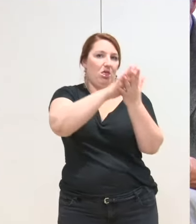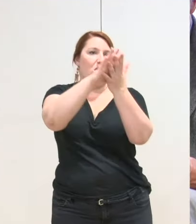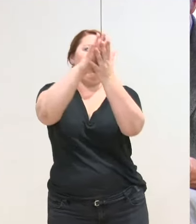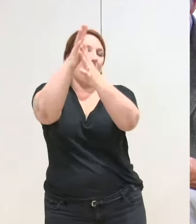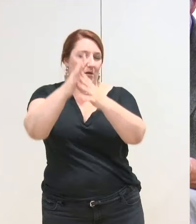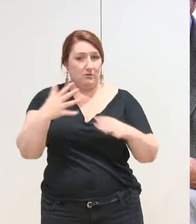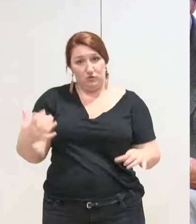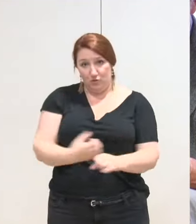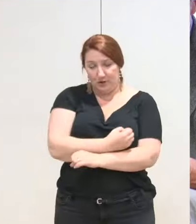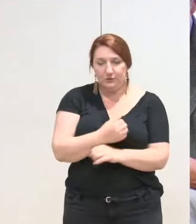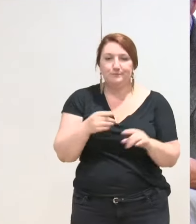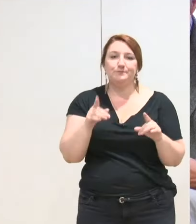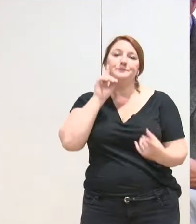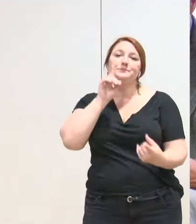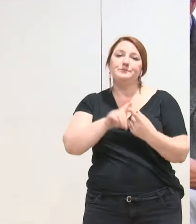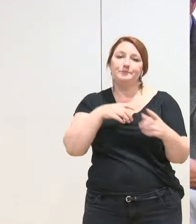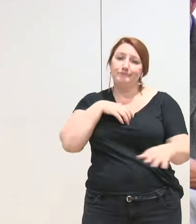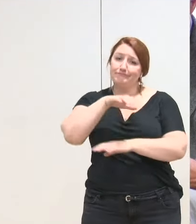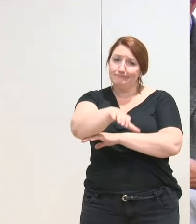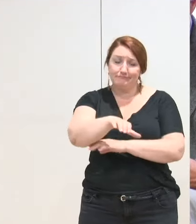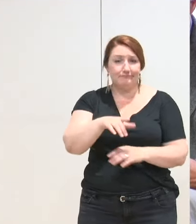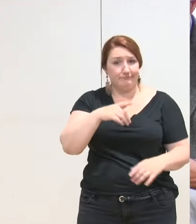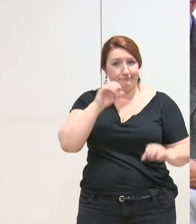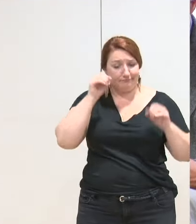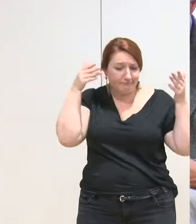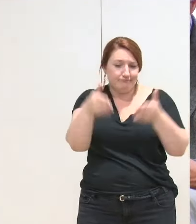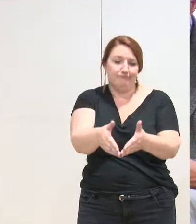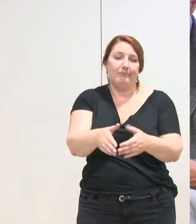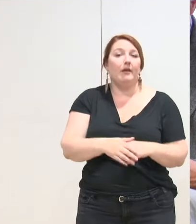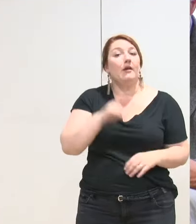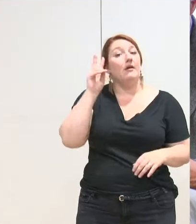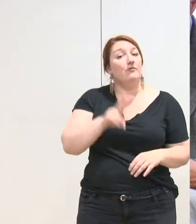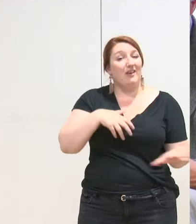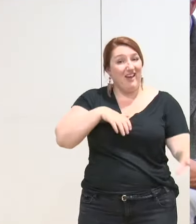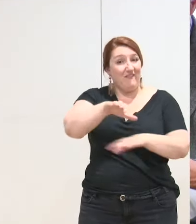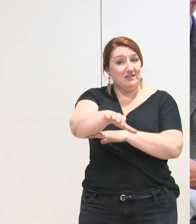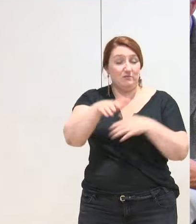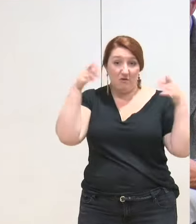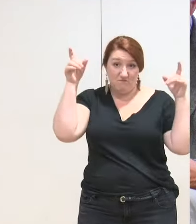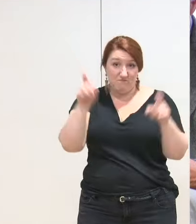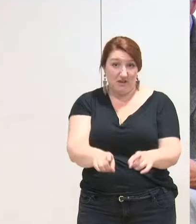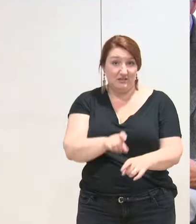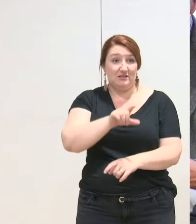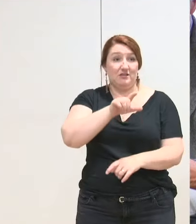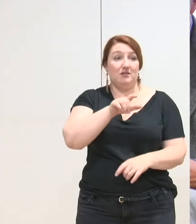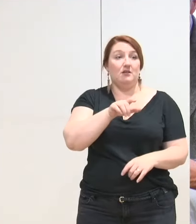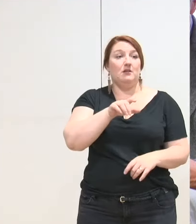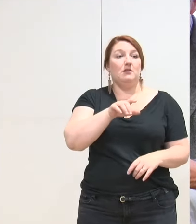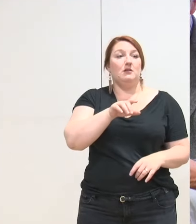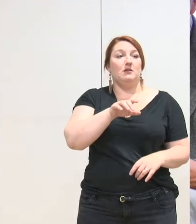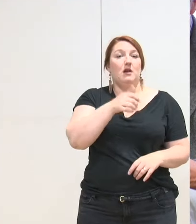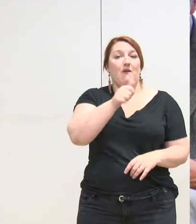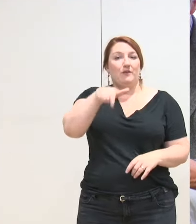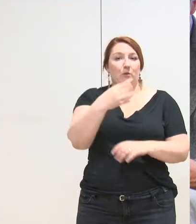l'investissement parce que là aussi il est en baisse c'est pas très drôle en baisse du 1,4 % alors que la ville de